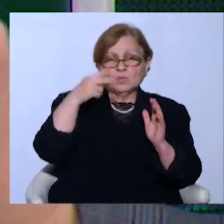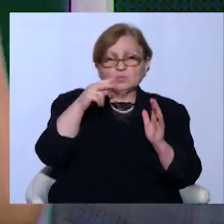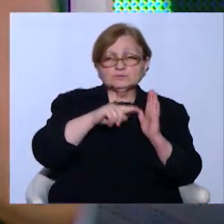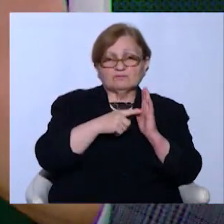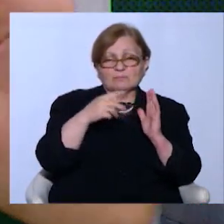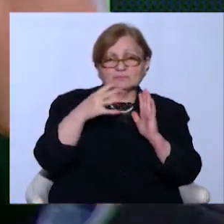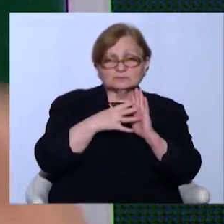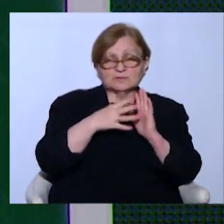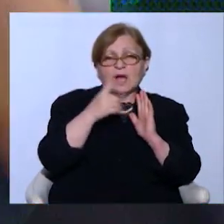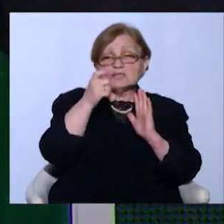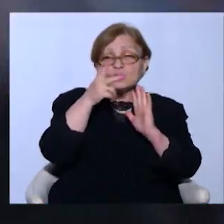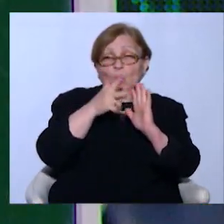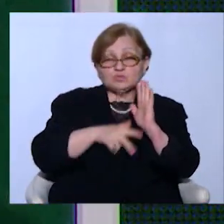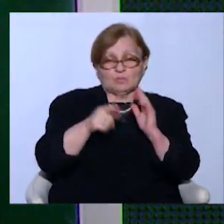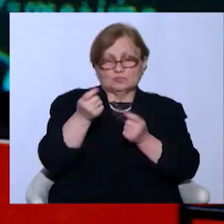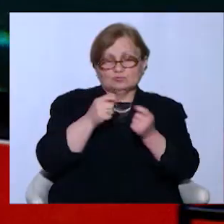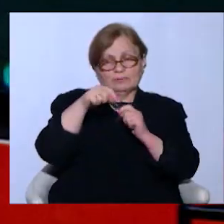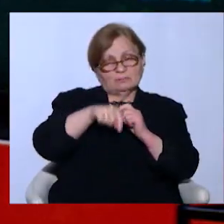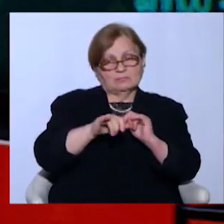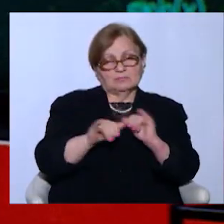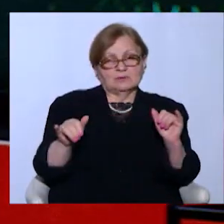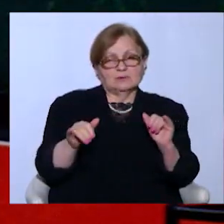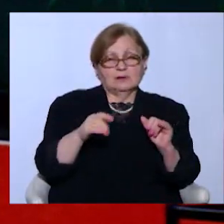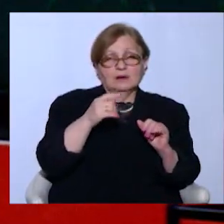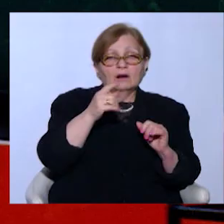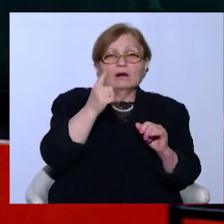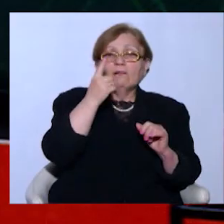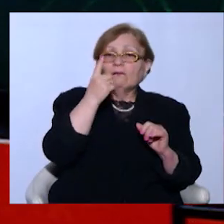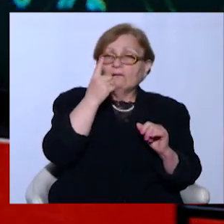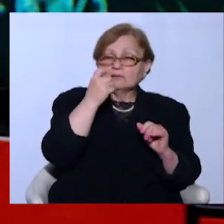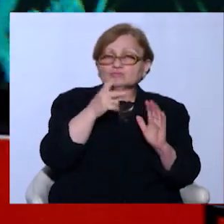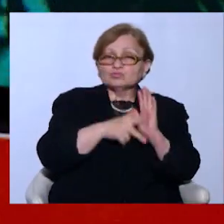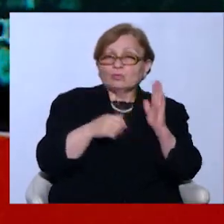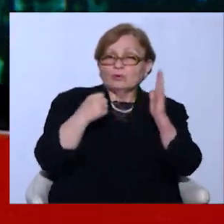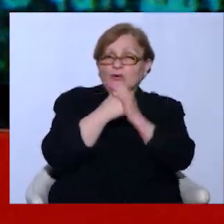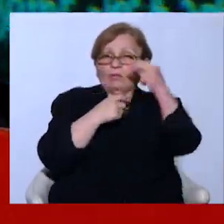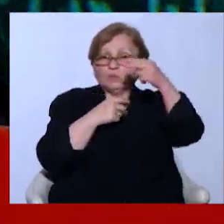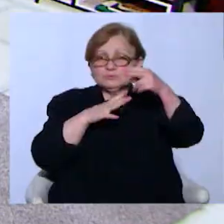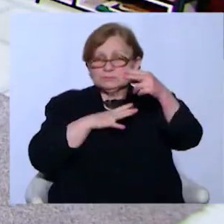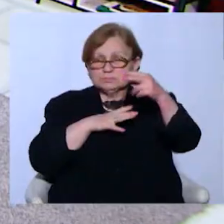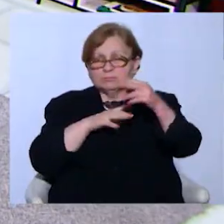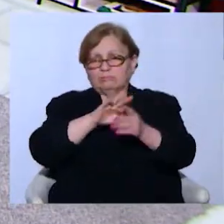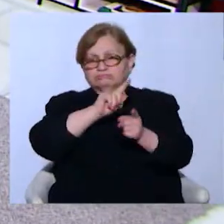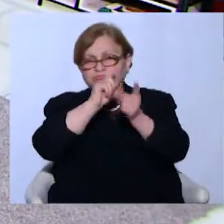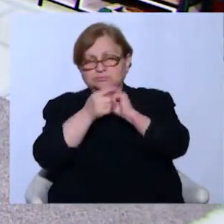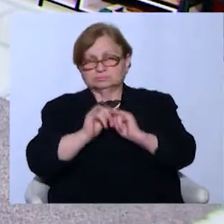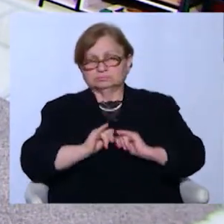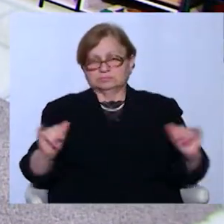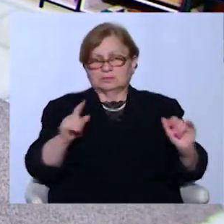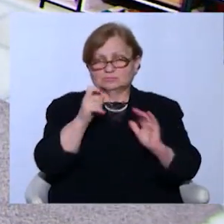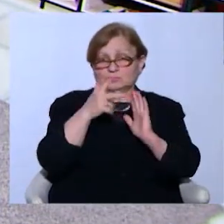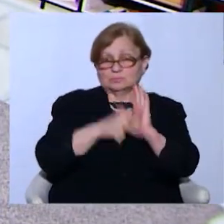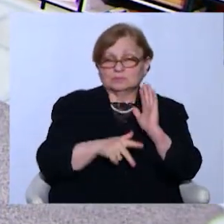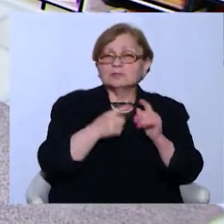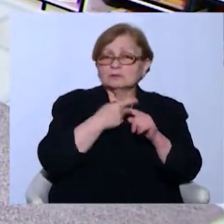იქნება 180 ბაქტერია. 20 ბაქტერიიდან ორ დღეში ავედით 180-მდე. ძალიან კარგი, ნუ ბუნებრივია. მთელი ამ პეტრის